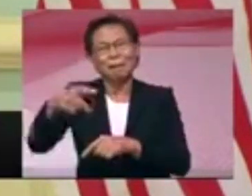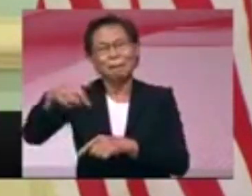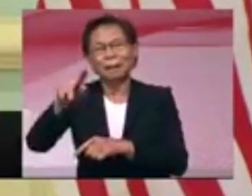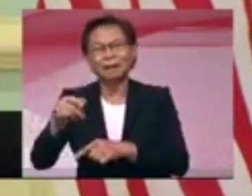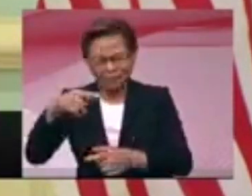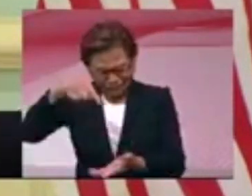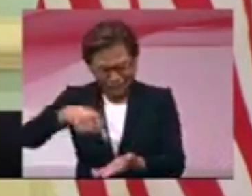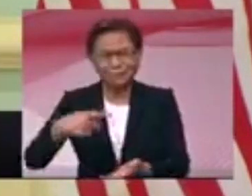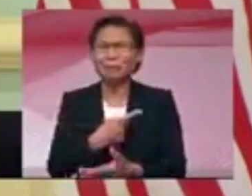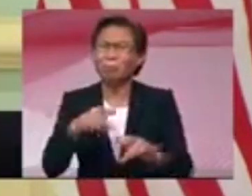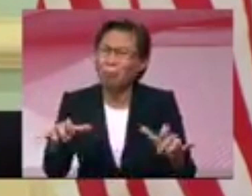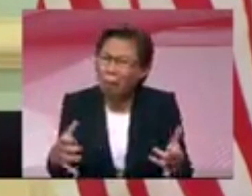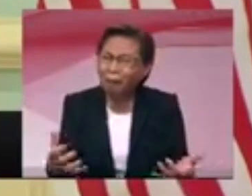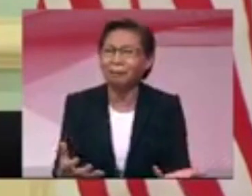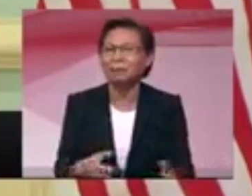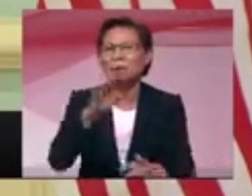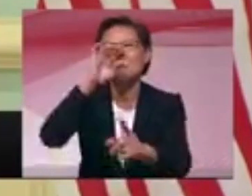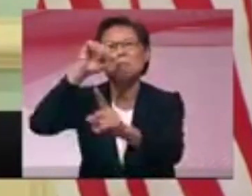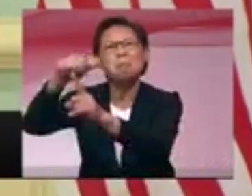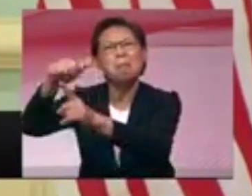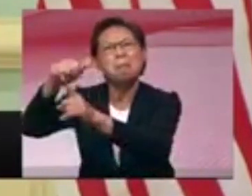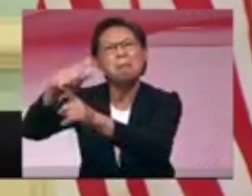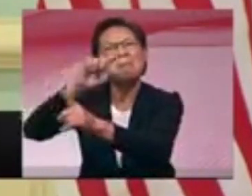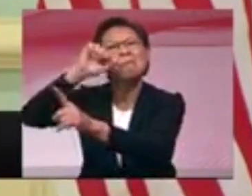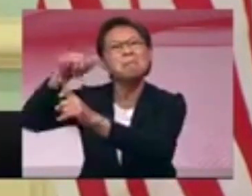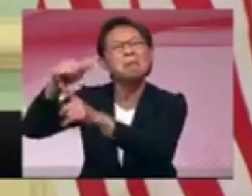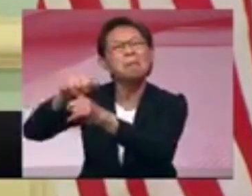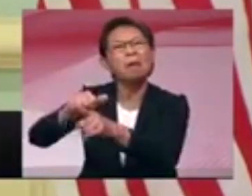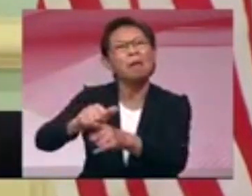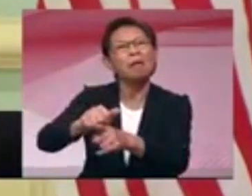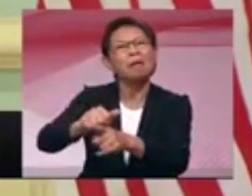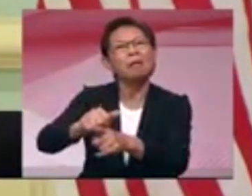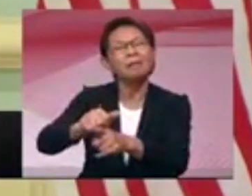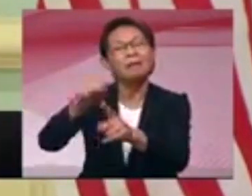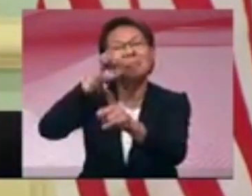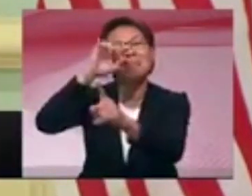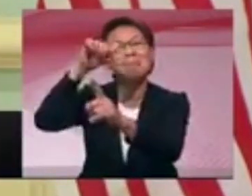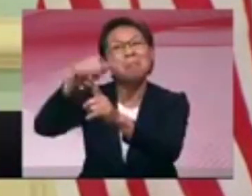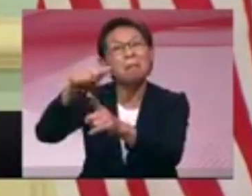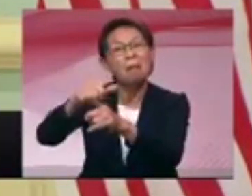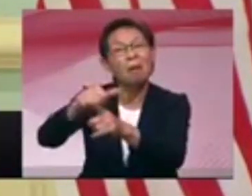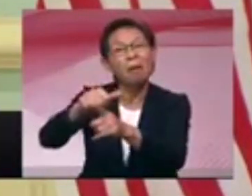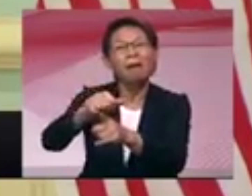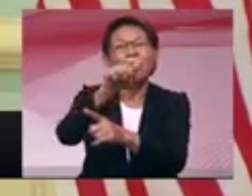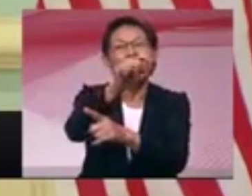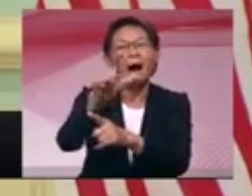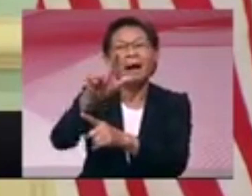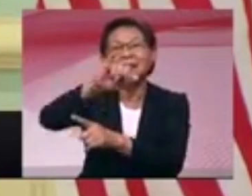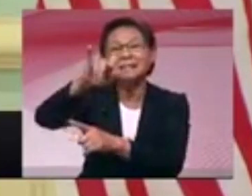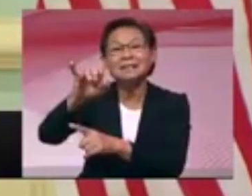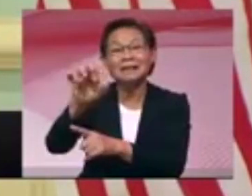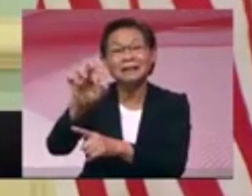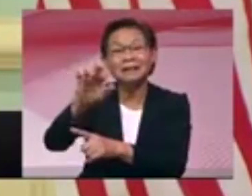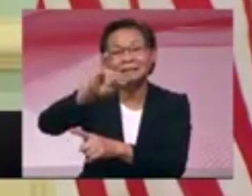yang kita lakukan. Dan pembohongan yang dilakukan juga oleh Al Jazeera ini mengatakan bahawa kanak-kanak